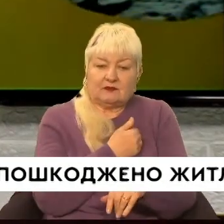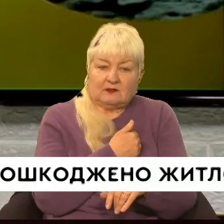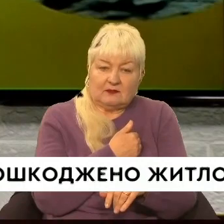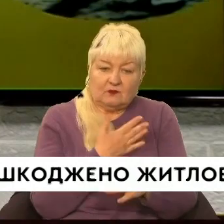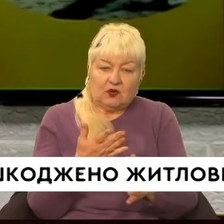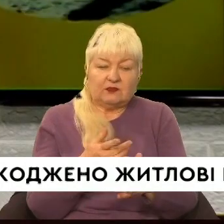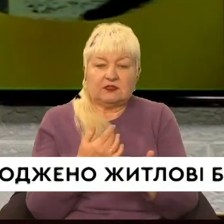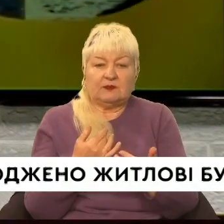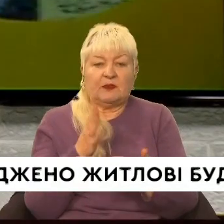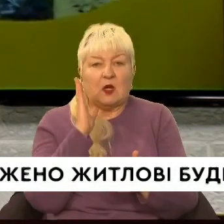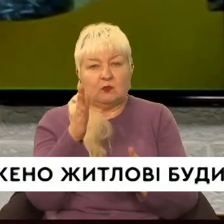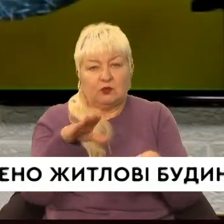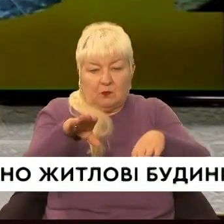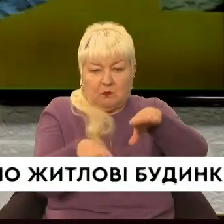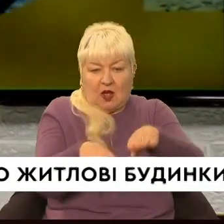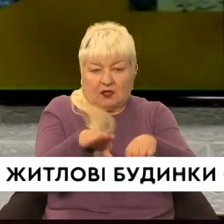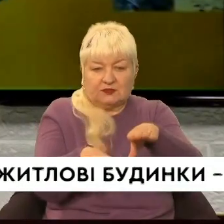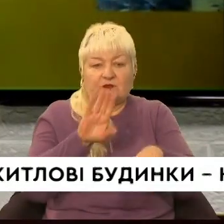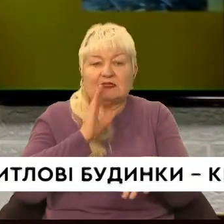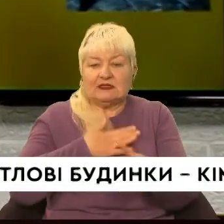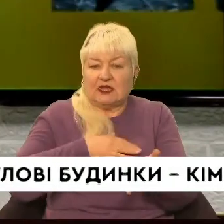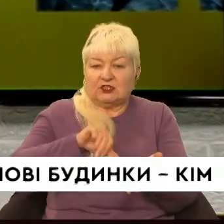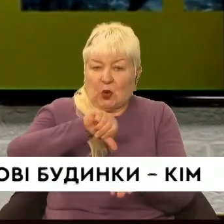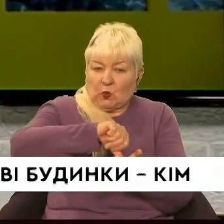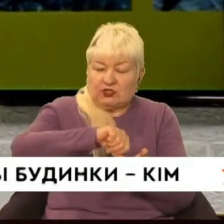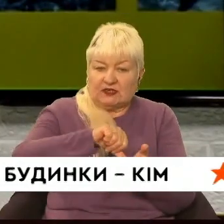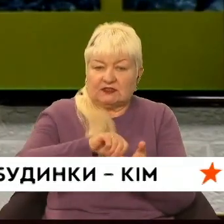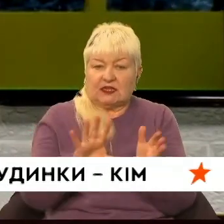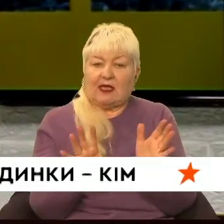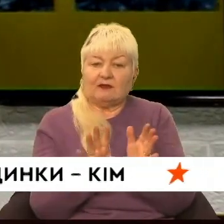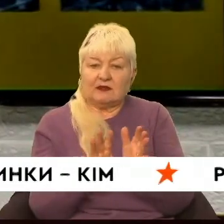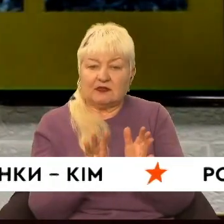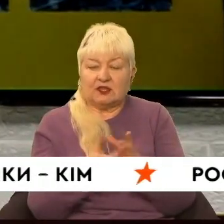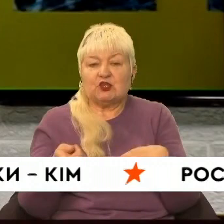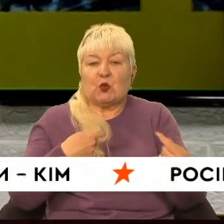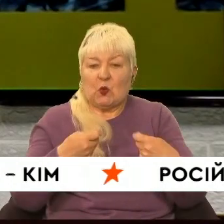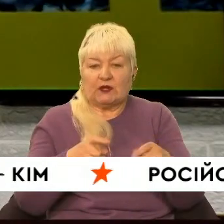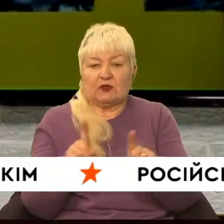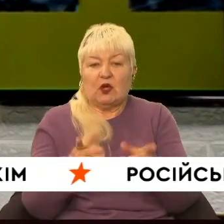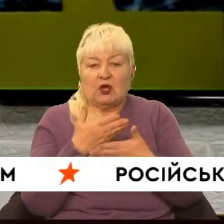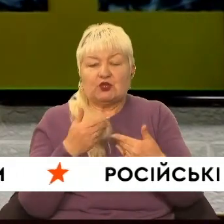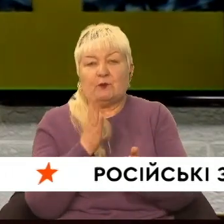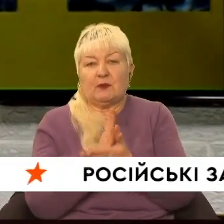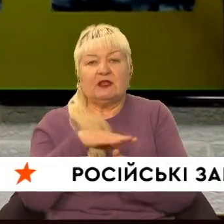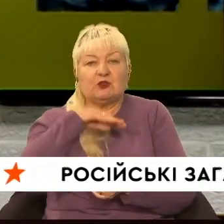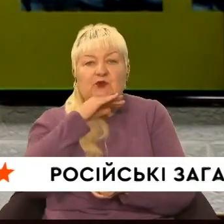немає. Будуть балансувати наші учасники енергетичного ринку, щоб ми